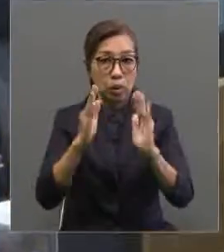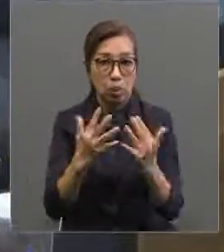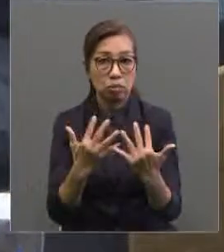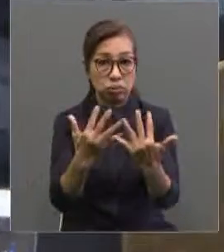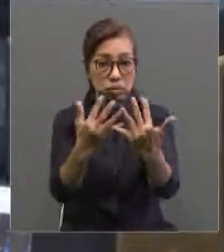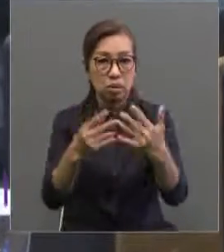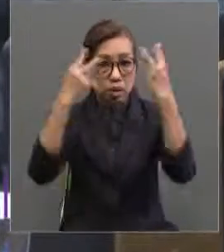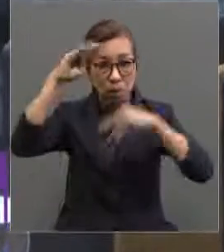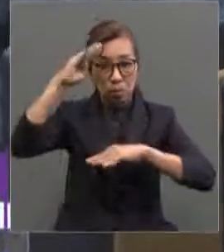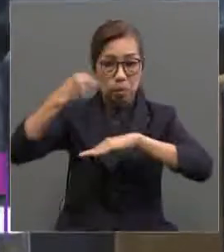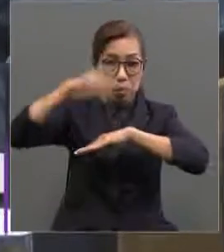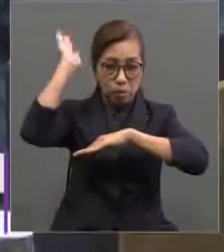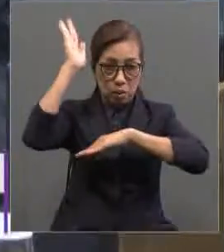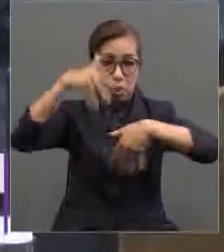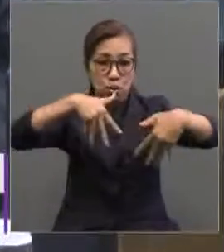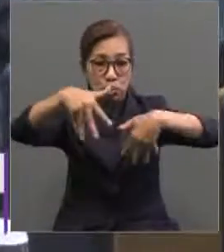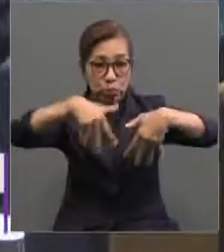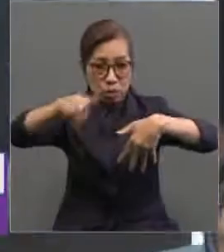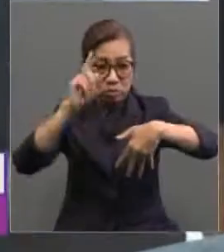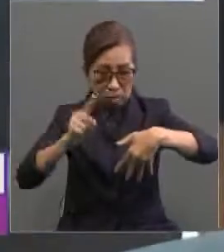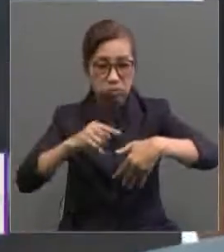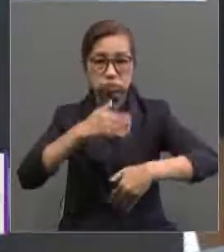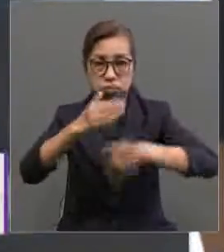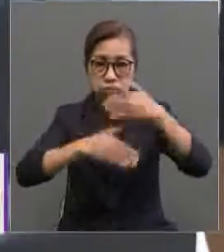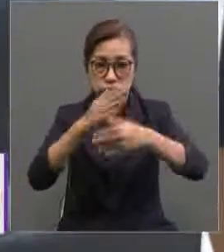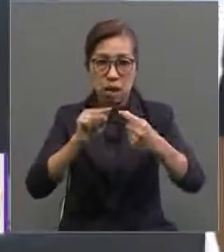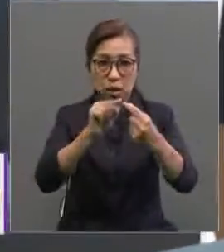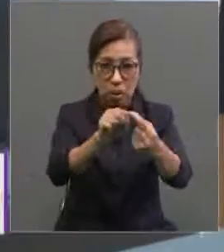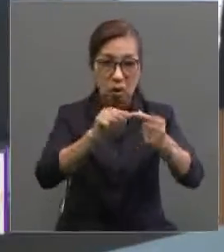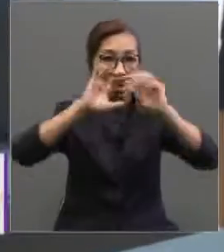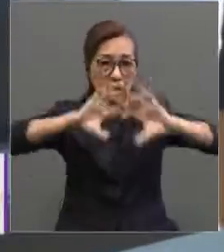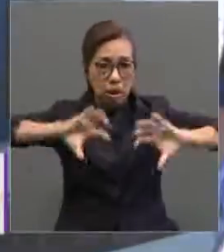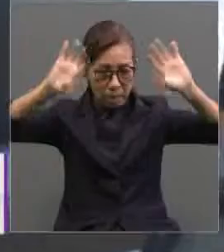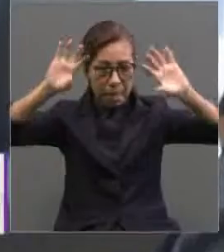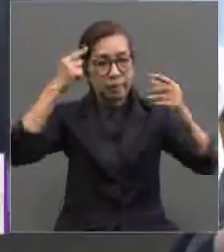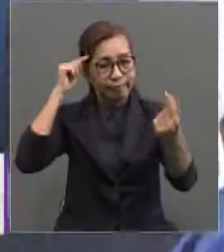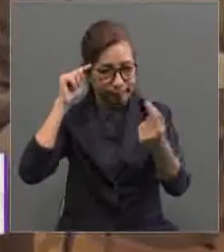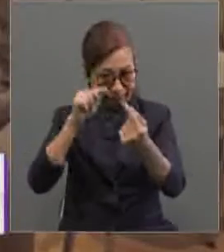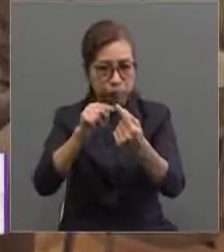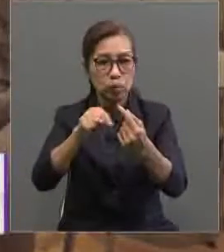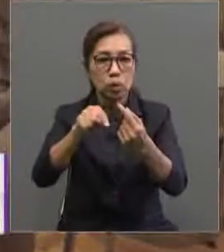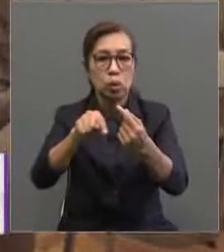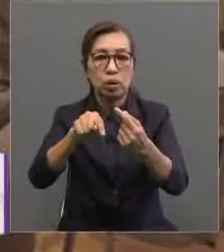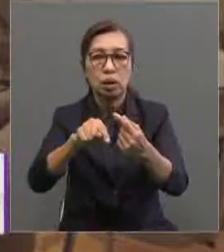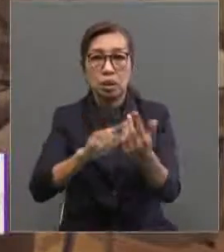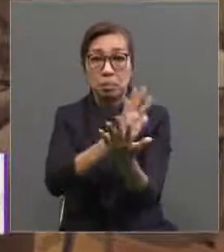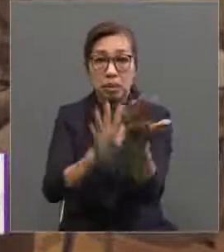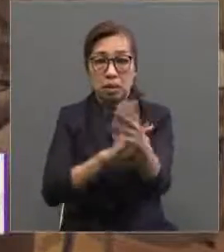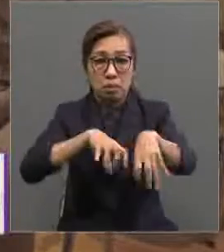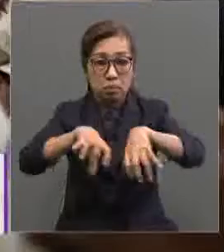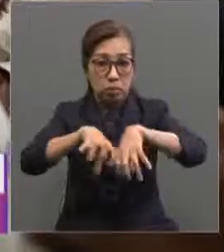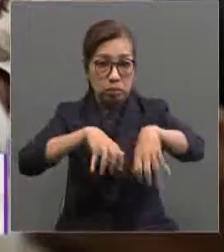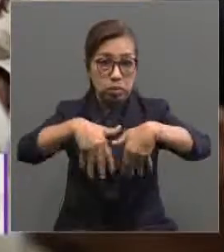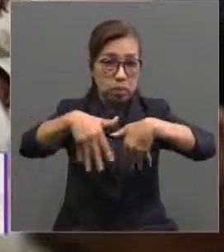าพิเศษในหัวข้อท้องถิ่นต้องไปต่อค่ะโดยย้ำนะคะว่ารัฐบาลให้ความสำคัญกับการบริหารราชการแผ่นดินในระดับท้อง